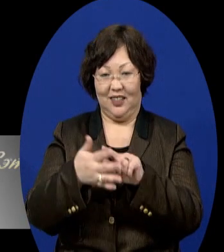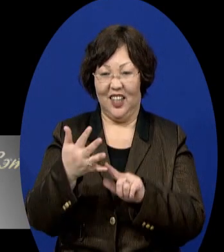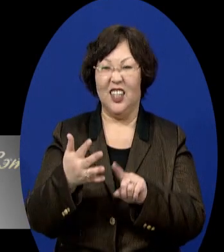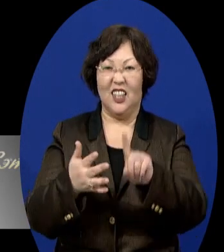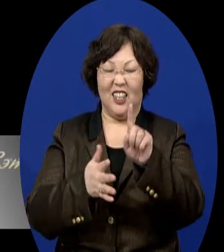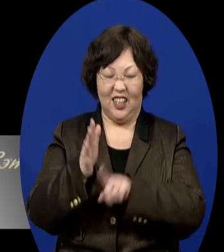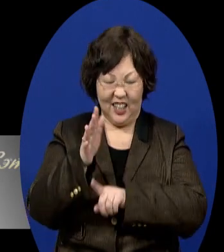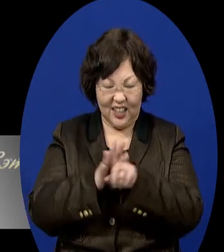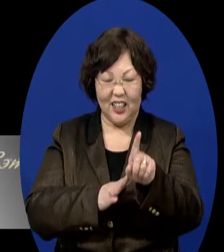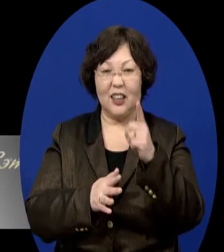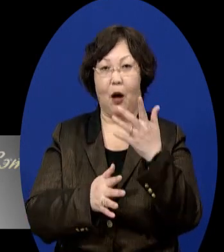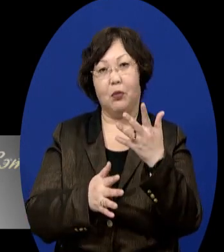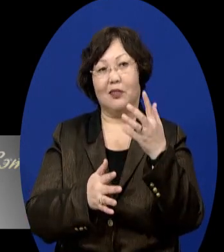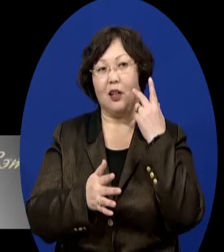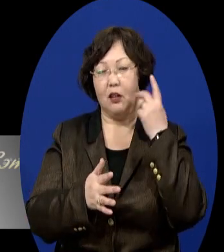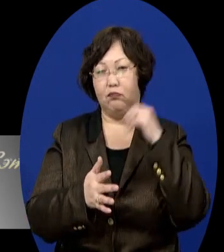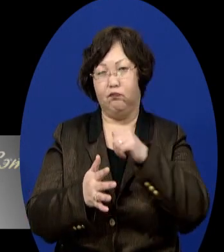хөлгүүдийн нэг билээ.